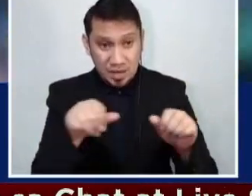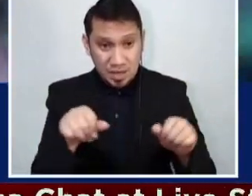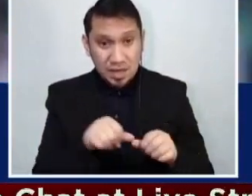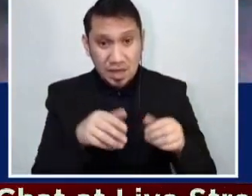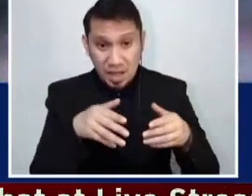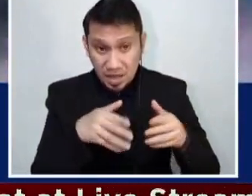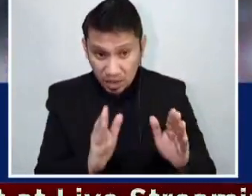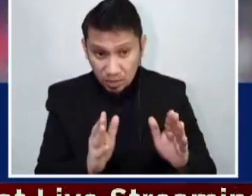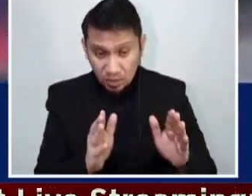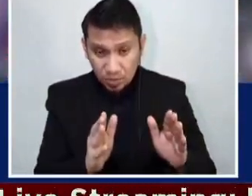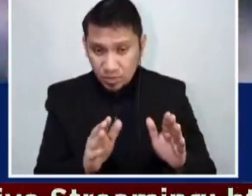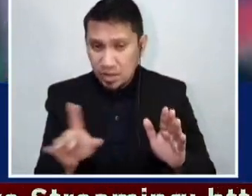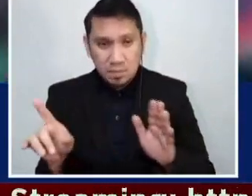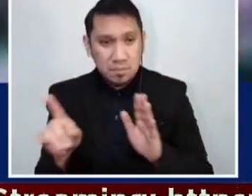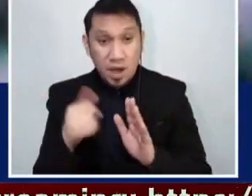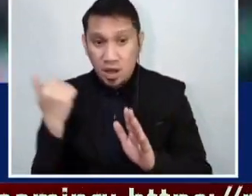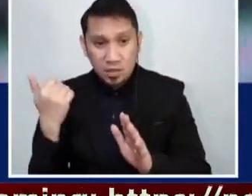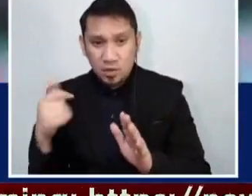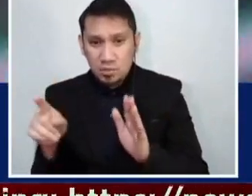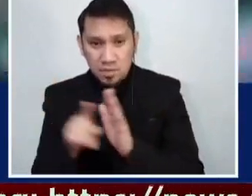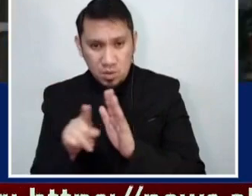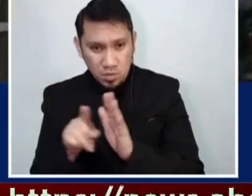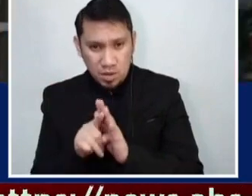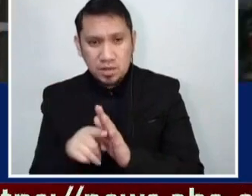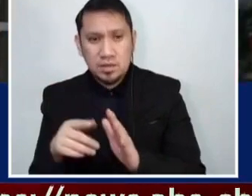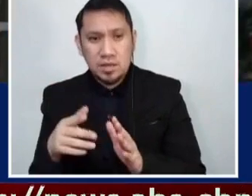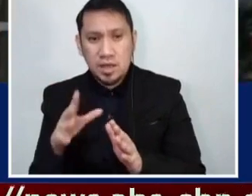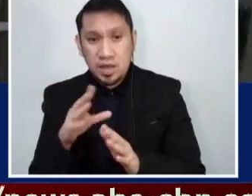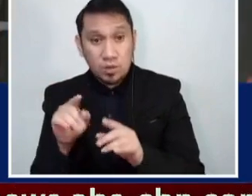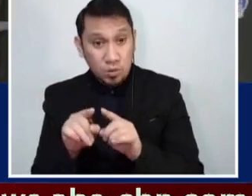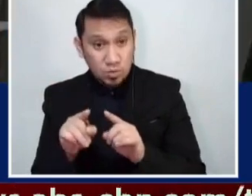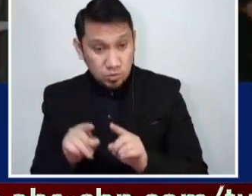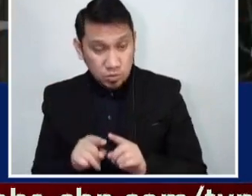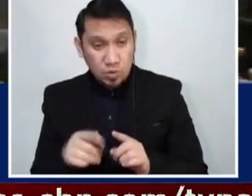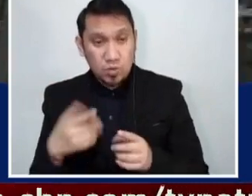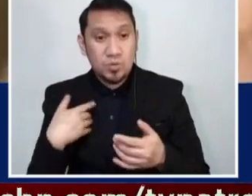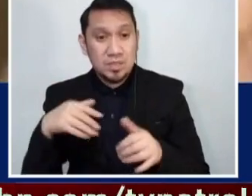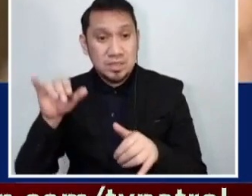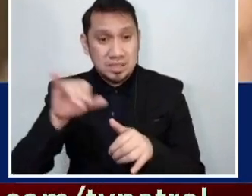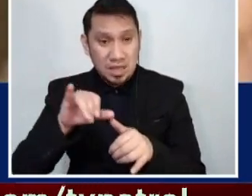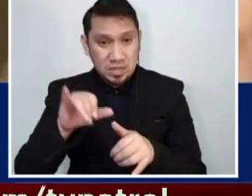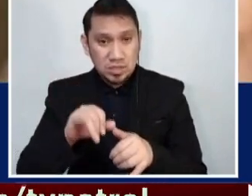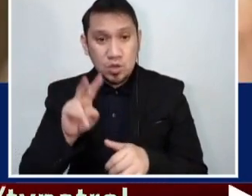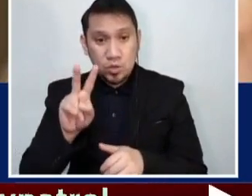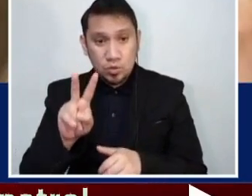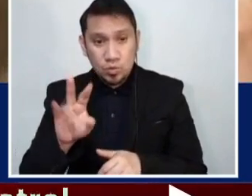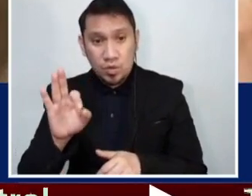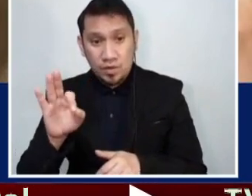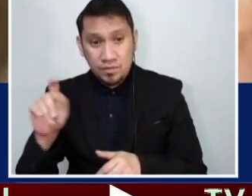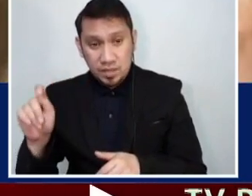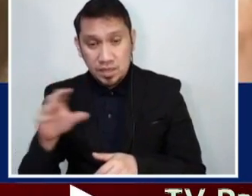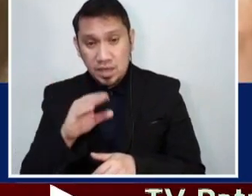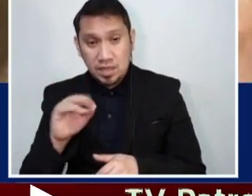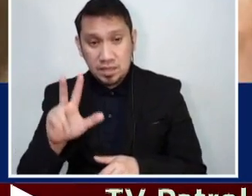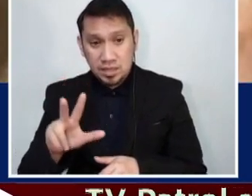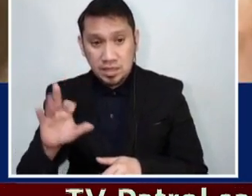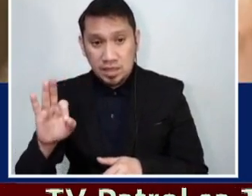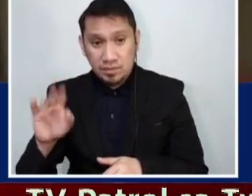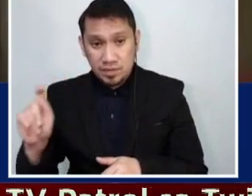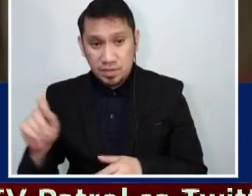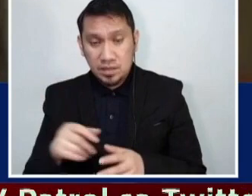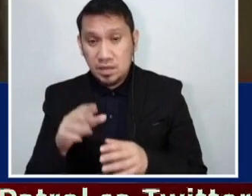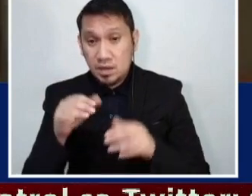mga poster na hindi pasok sa tamang sukat na 2 feet by 3 feet. Maging mga poster sa private